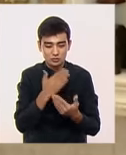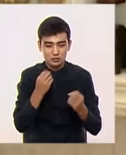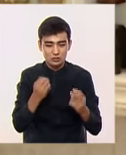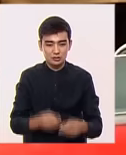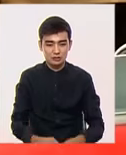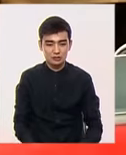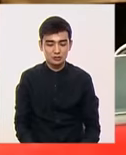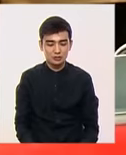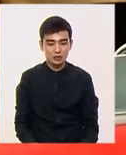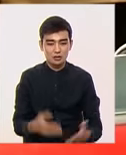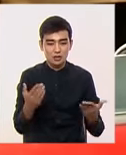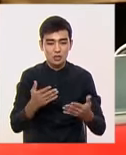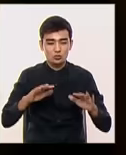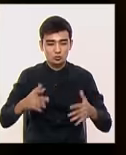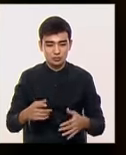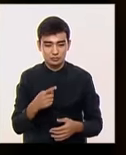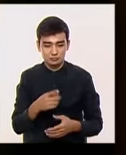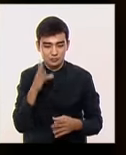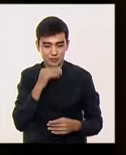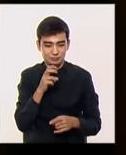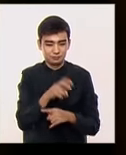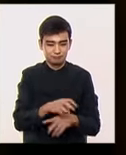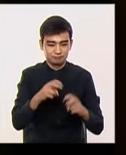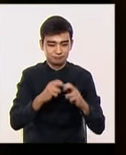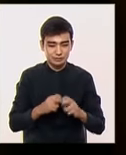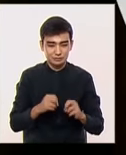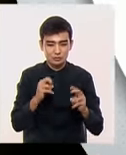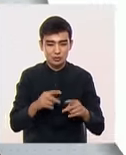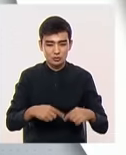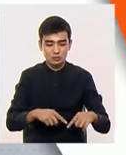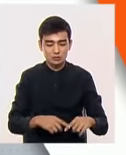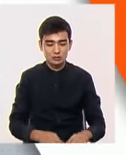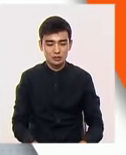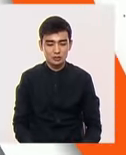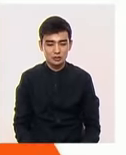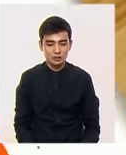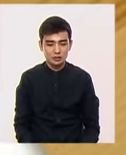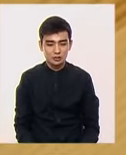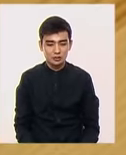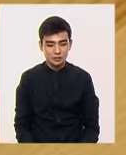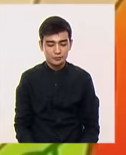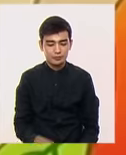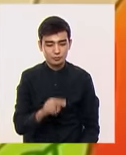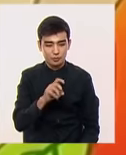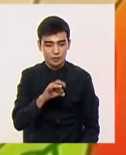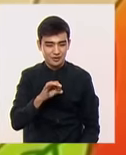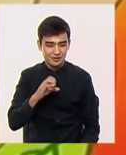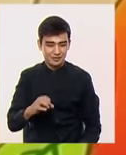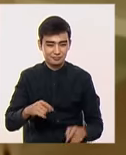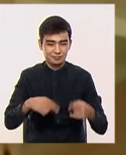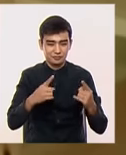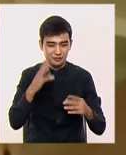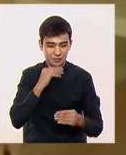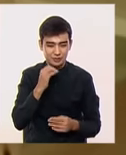сколько жалоб в каких случаях могут явиться контролирующие органы брать за развитие насколько